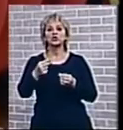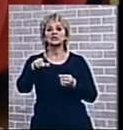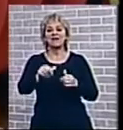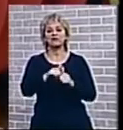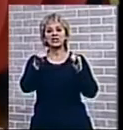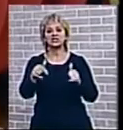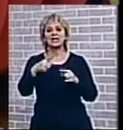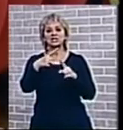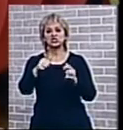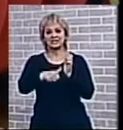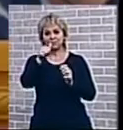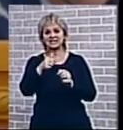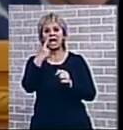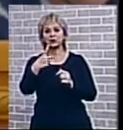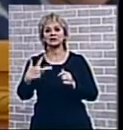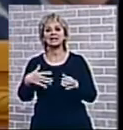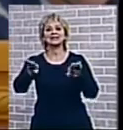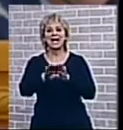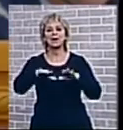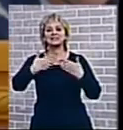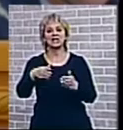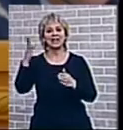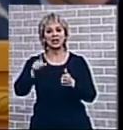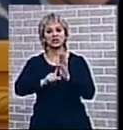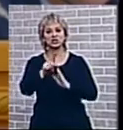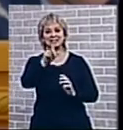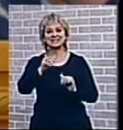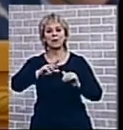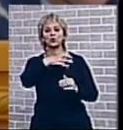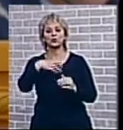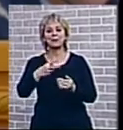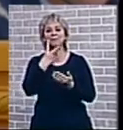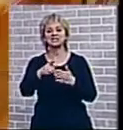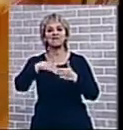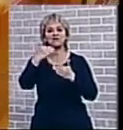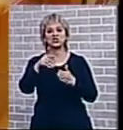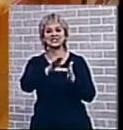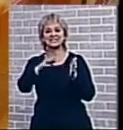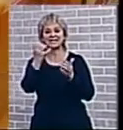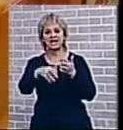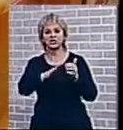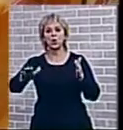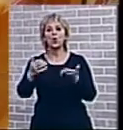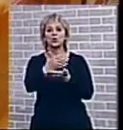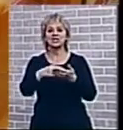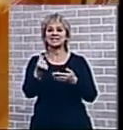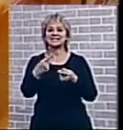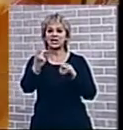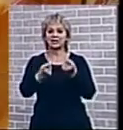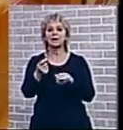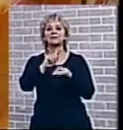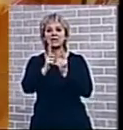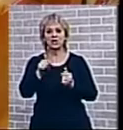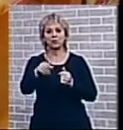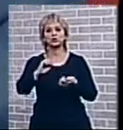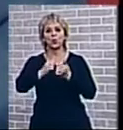за полгода почти на треть. Так оптимистично начинает доклад замгубернатора. Показатели выше средних по России в урожайности зерна, добычи и